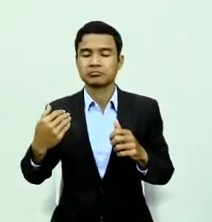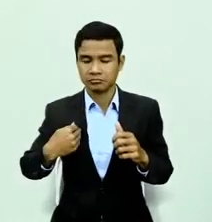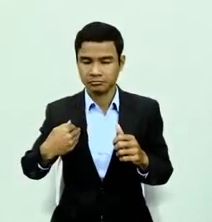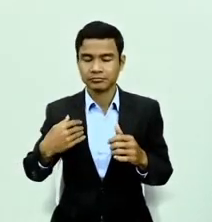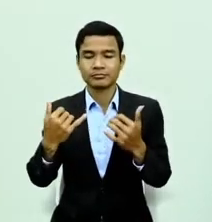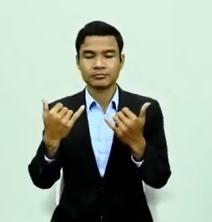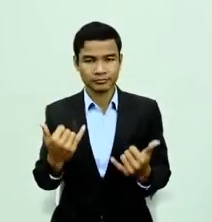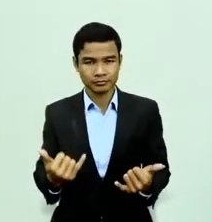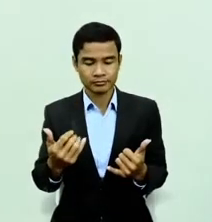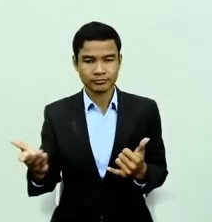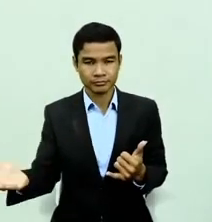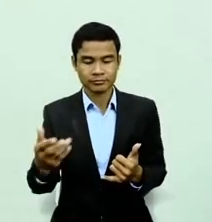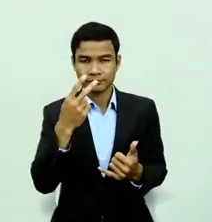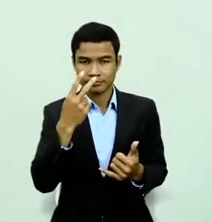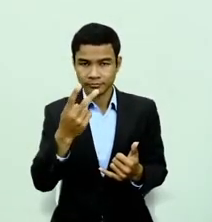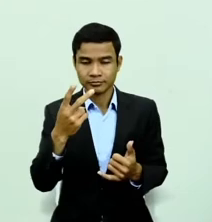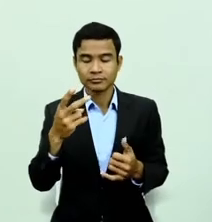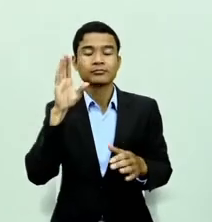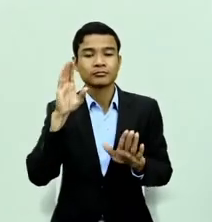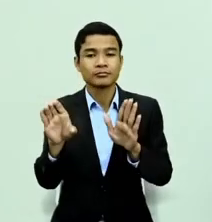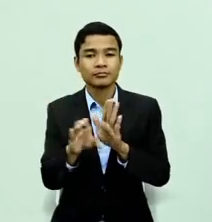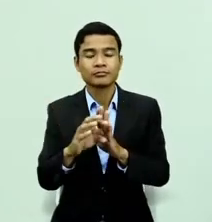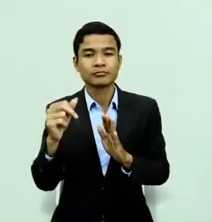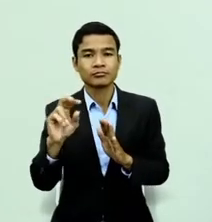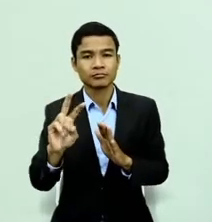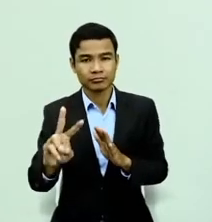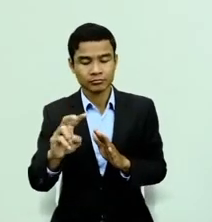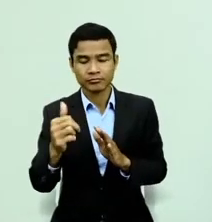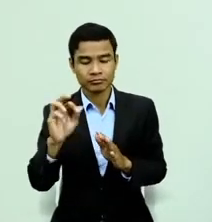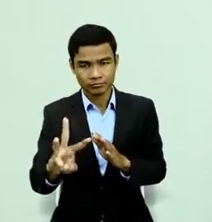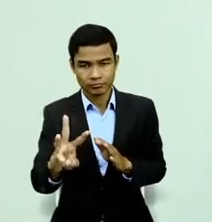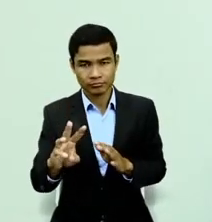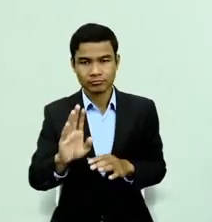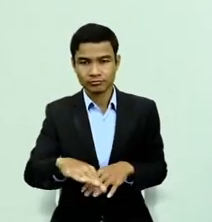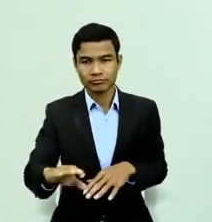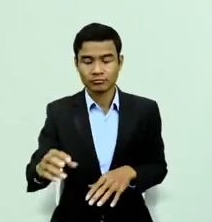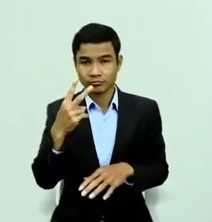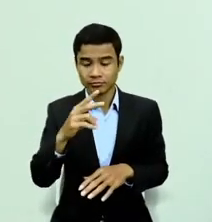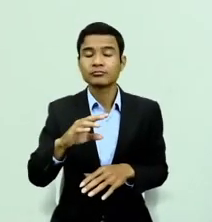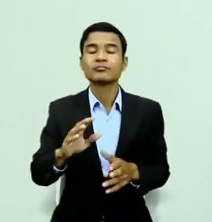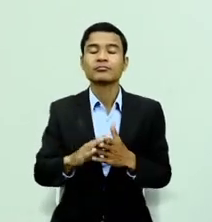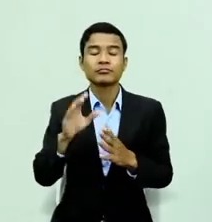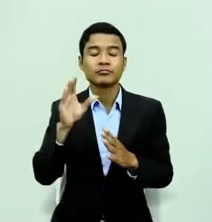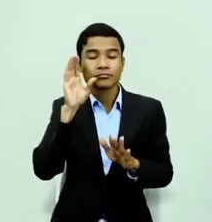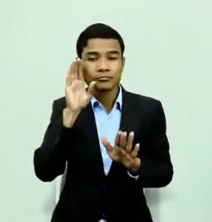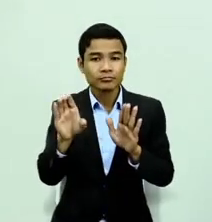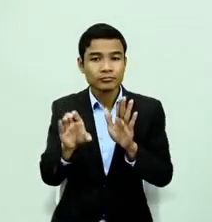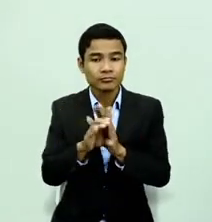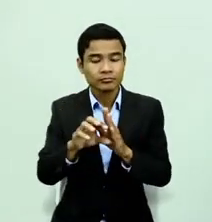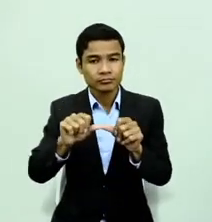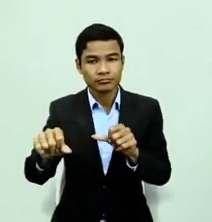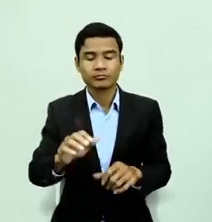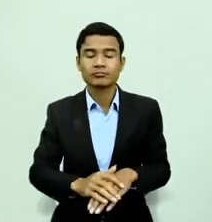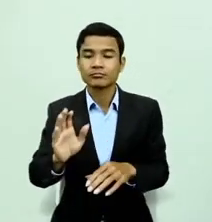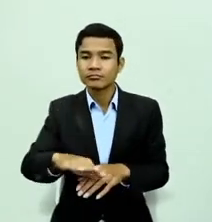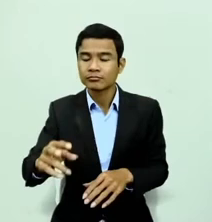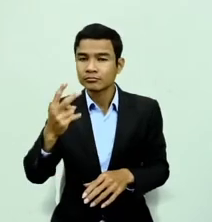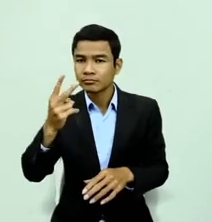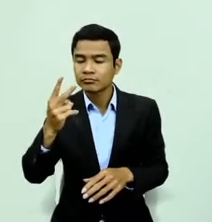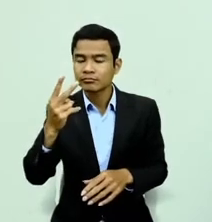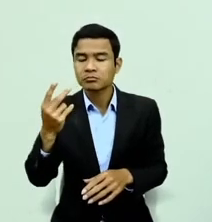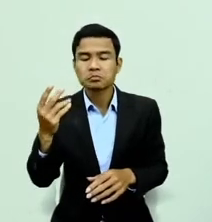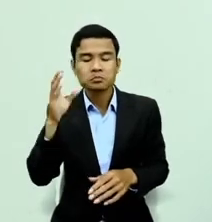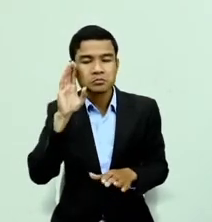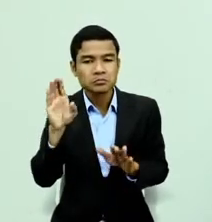tại lấy từ mơ rụp hiệp tỷ bảy cha con tặng khné từ mơ rụp hiệp bằng tọt tiết cha con khơi rụp ở vậy đã con